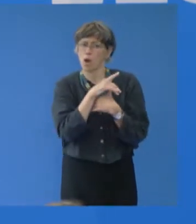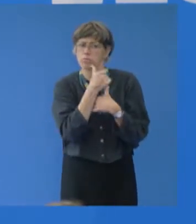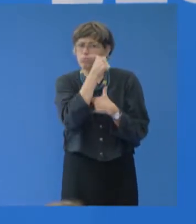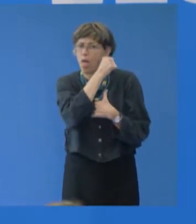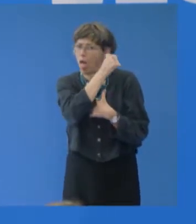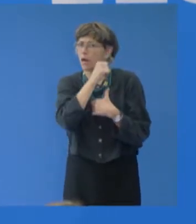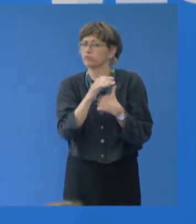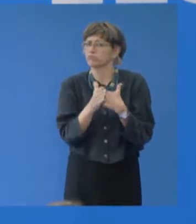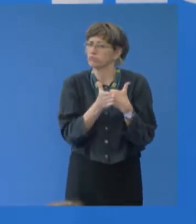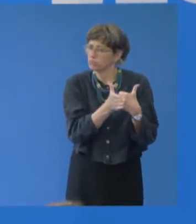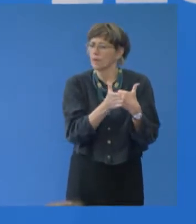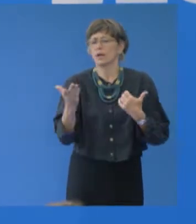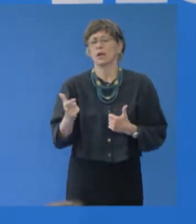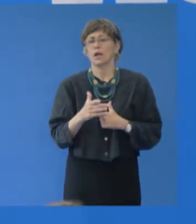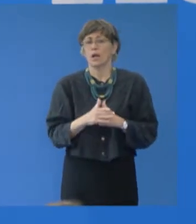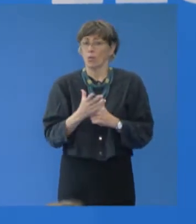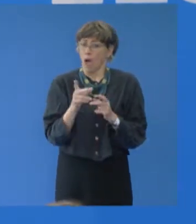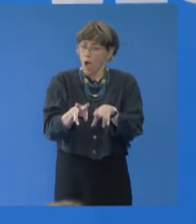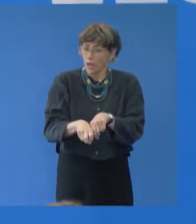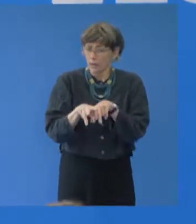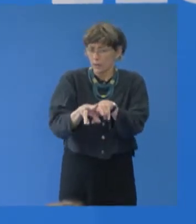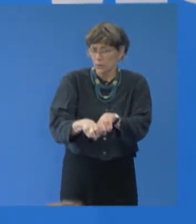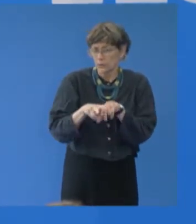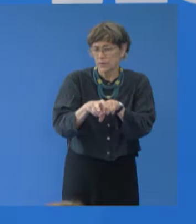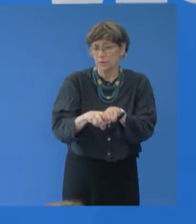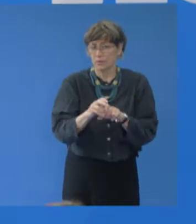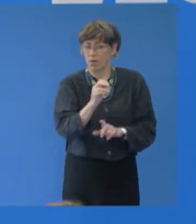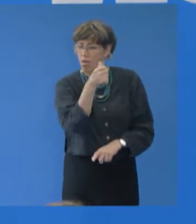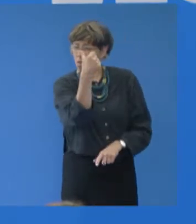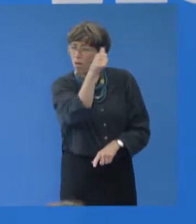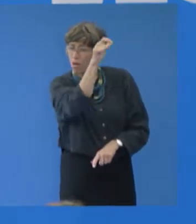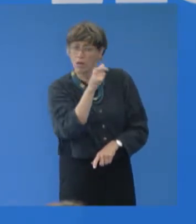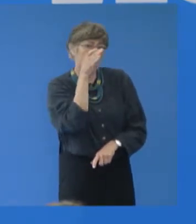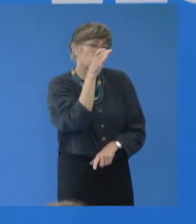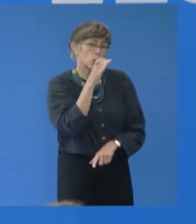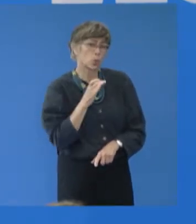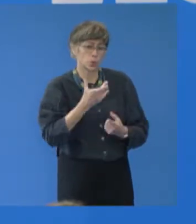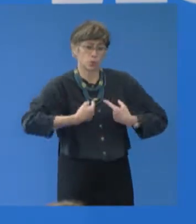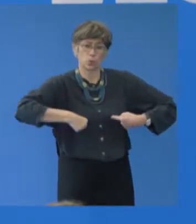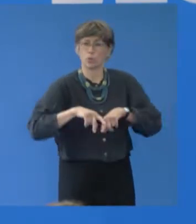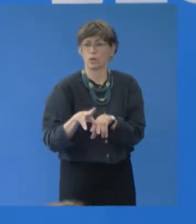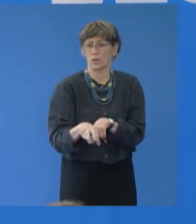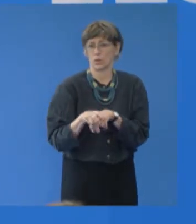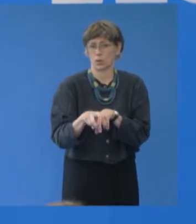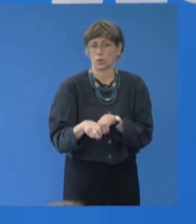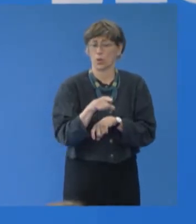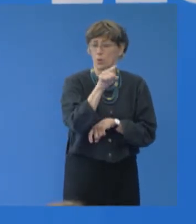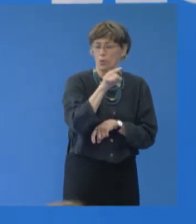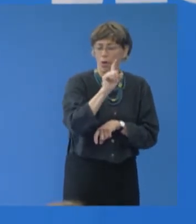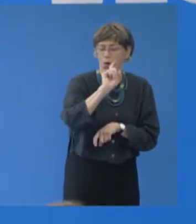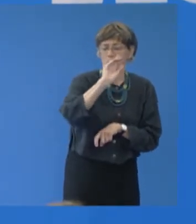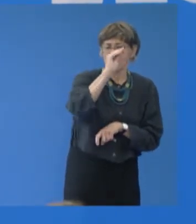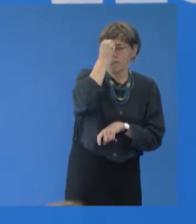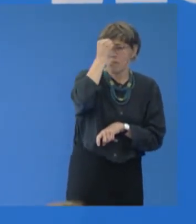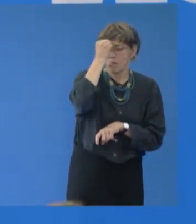lait à l'époque, c'est le seul qui nous a écoutés, nous agriculteurs, et qui a pris conscience de ce que